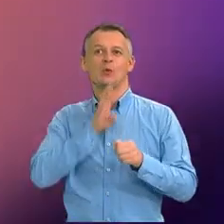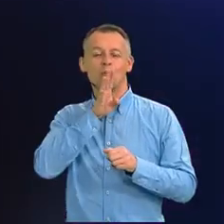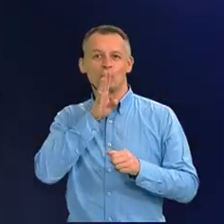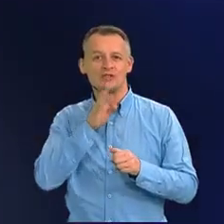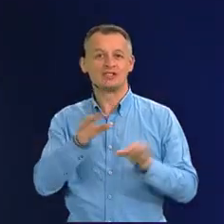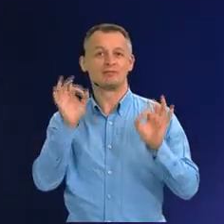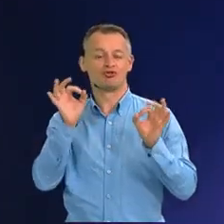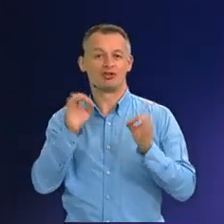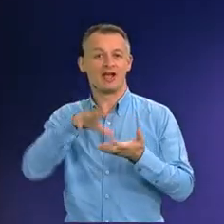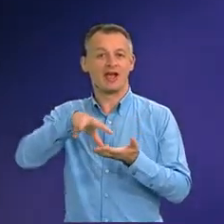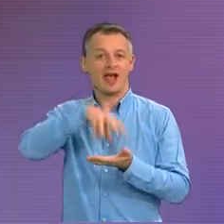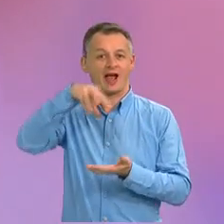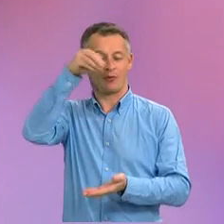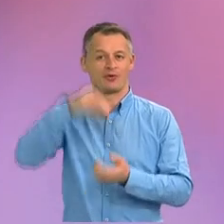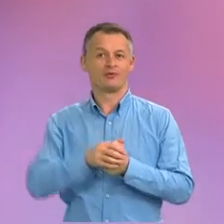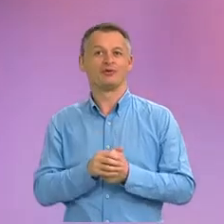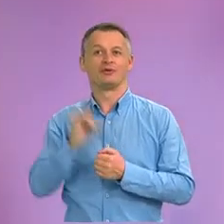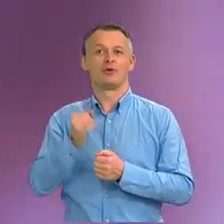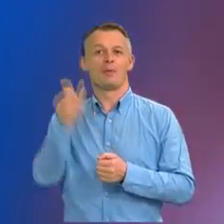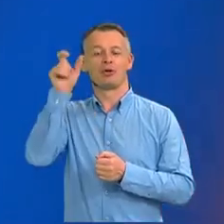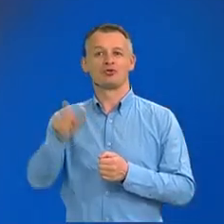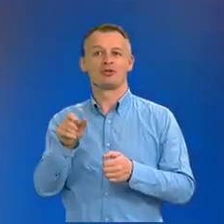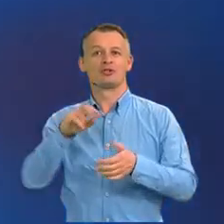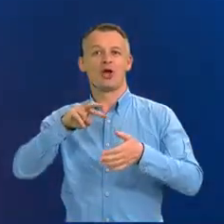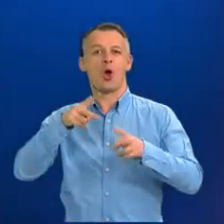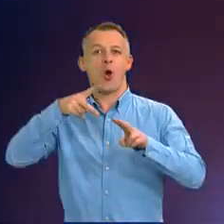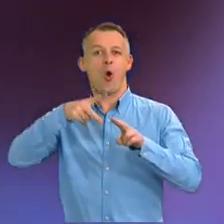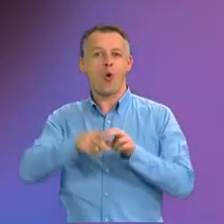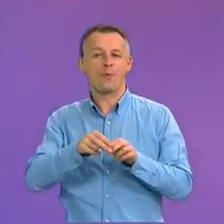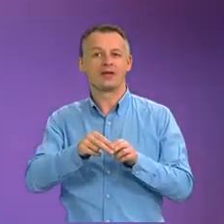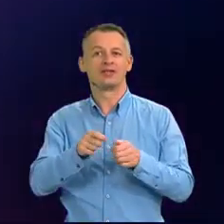Un regizor s-a ocupat de toate detaliile.